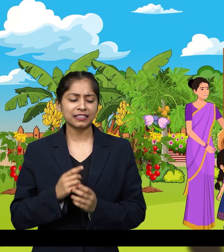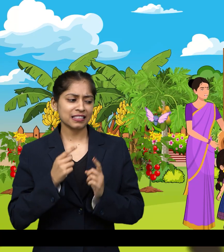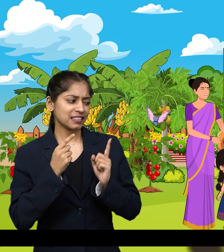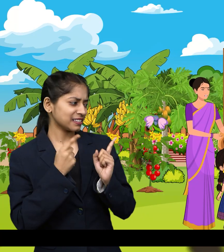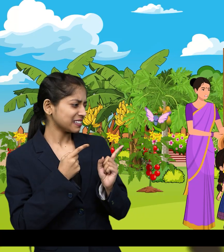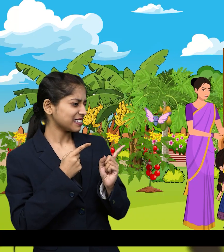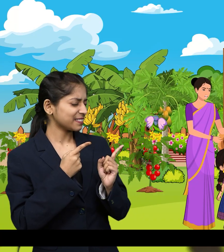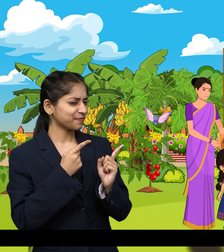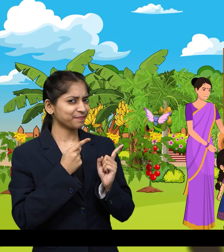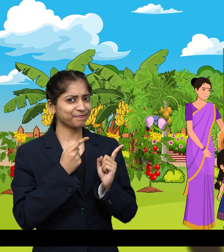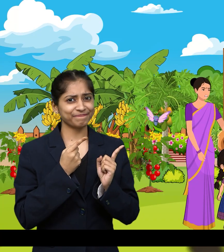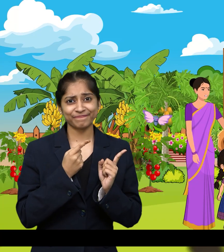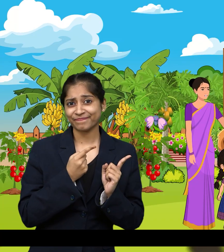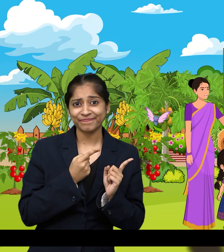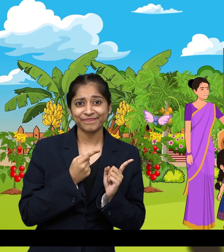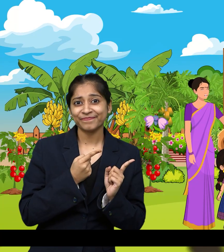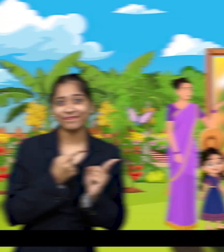ఇది